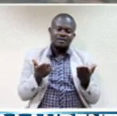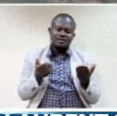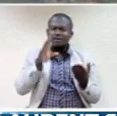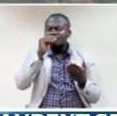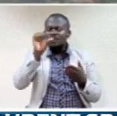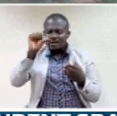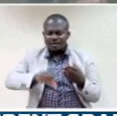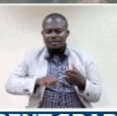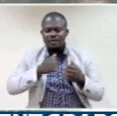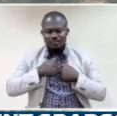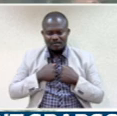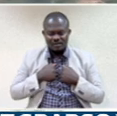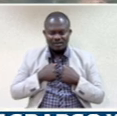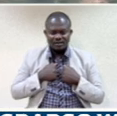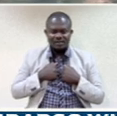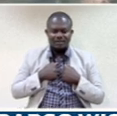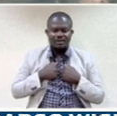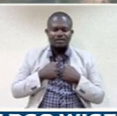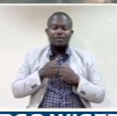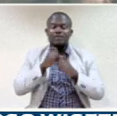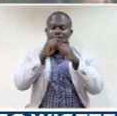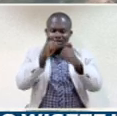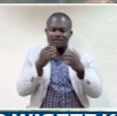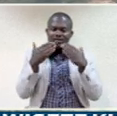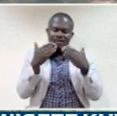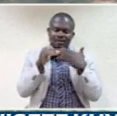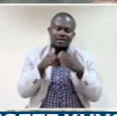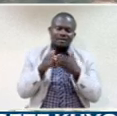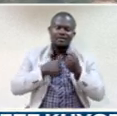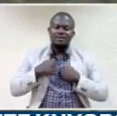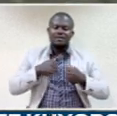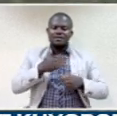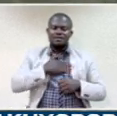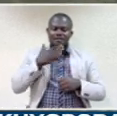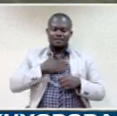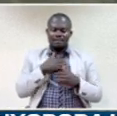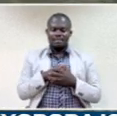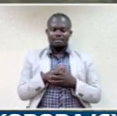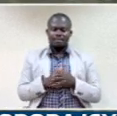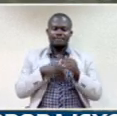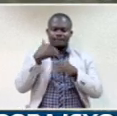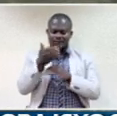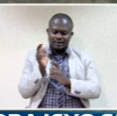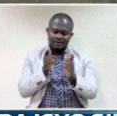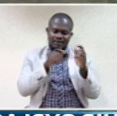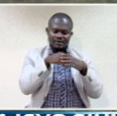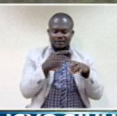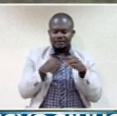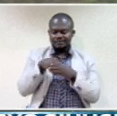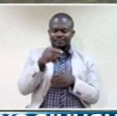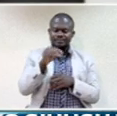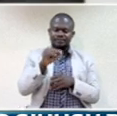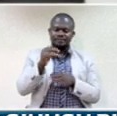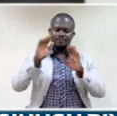asebye Rwanda tone umudari wishimwe abanyarwanda turanezerewe nyuma y'ibitero bitandukanye byo muri Nyungwe